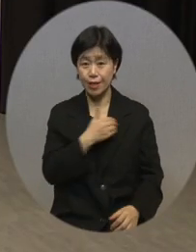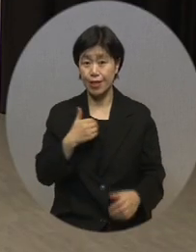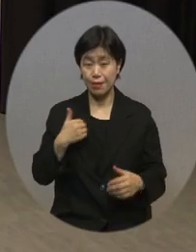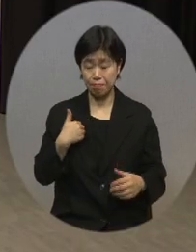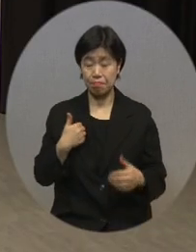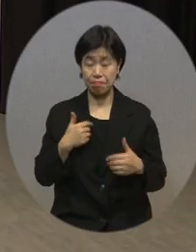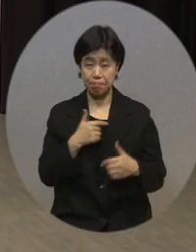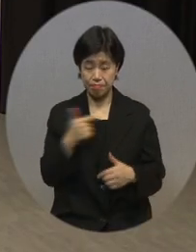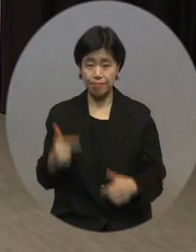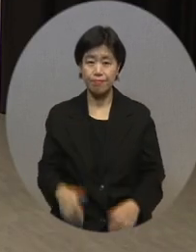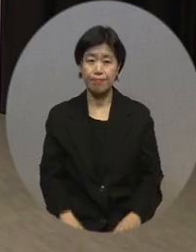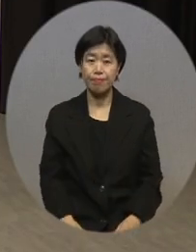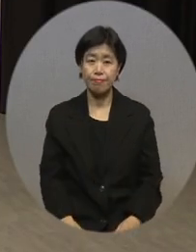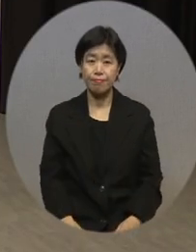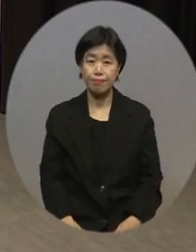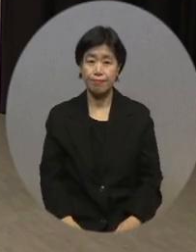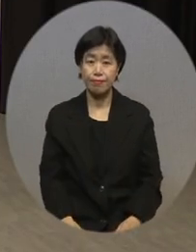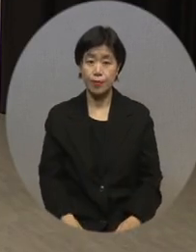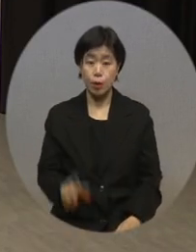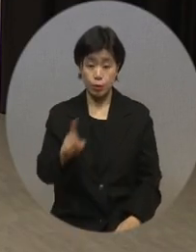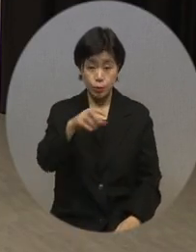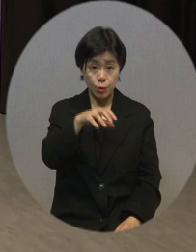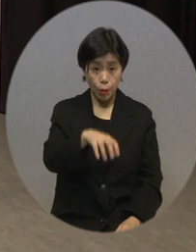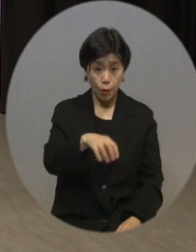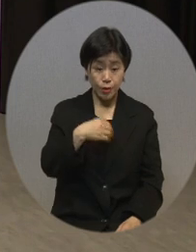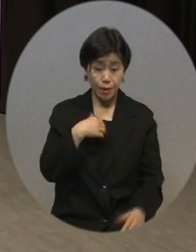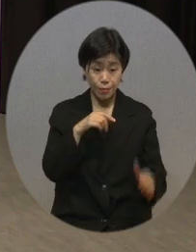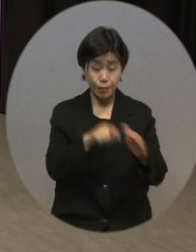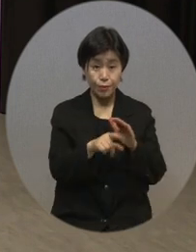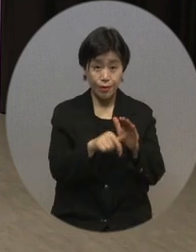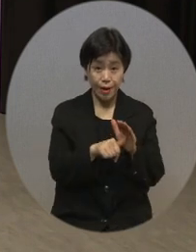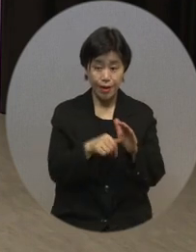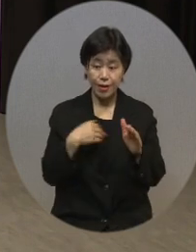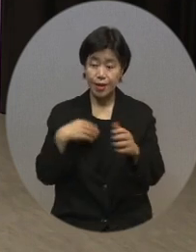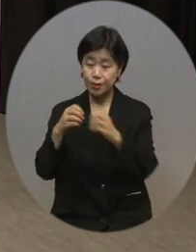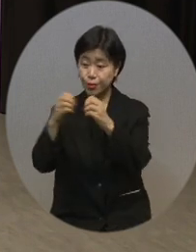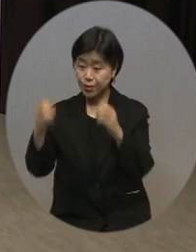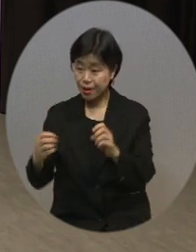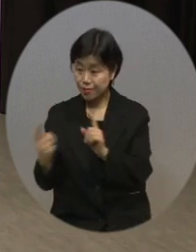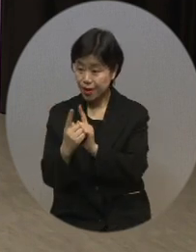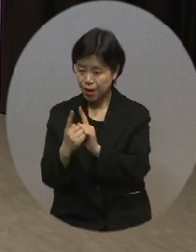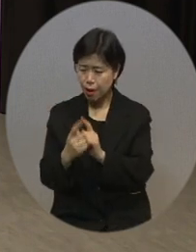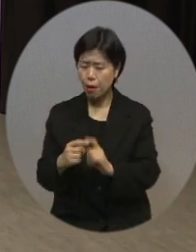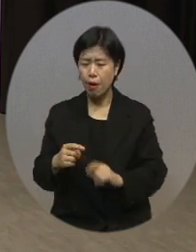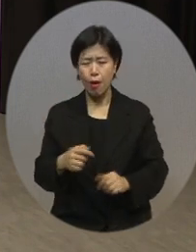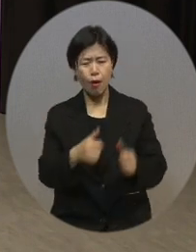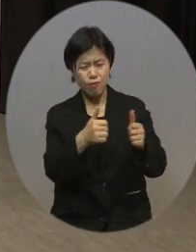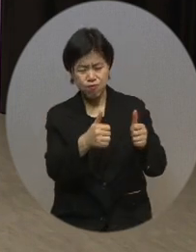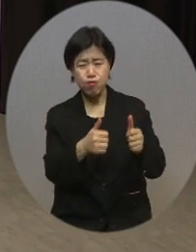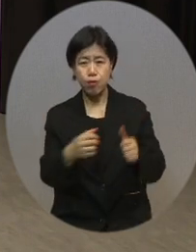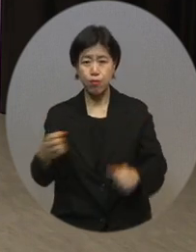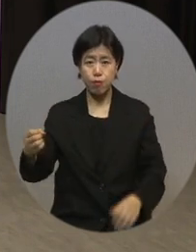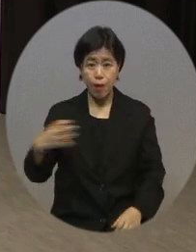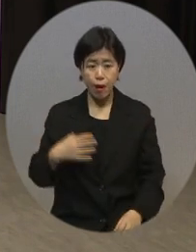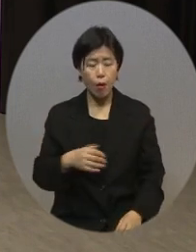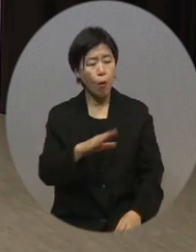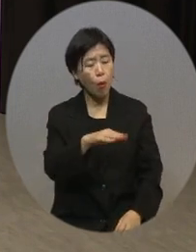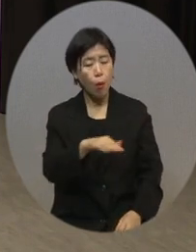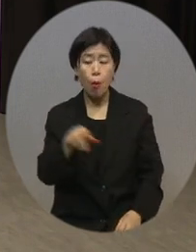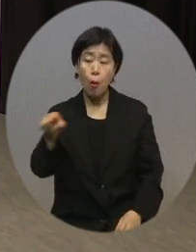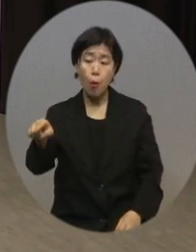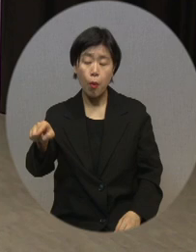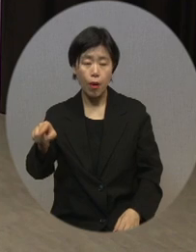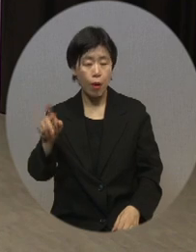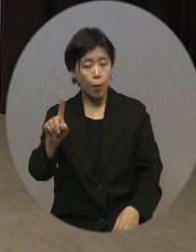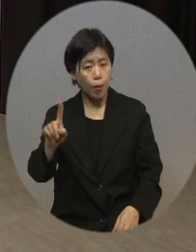가면은 저희 동문이 아이 그거 너 잘했더라. 이것 좀 한번 또 한번 관심 가져줘라 하는 얘기를 할